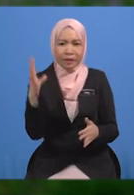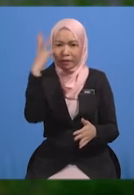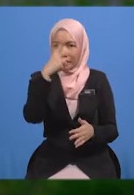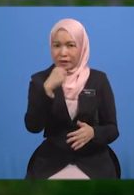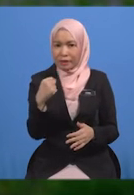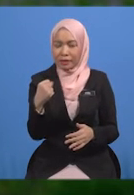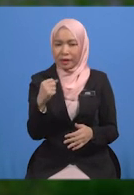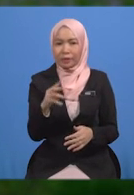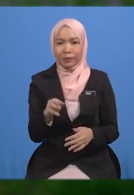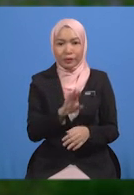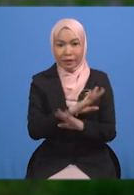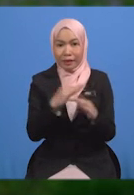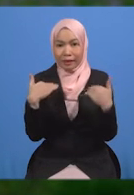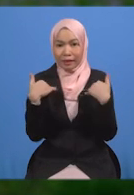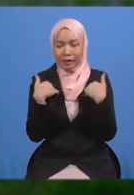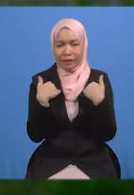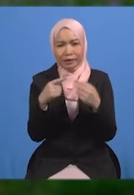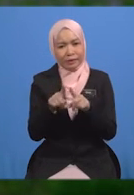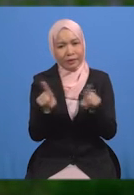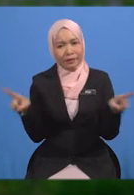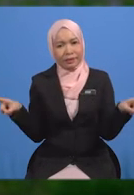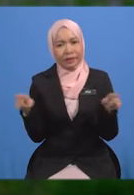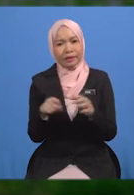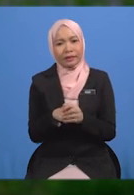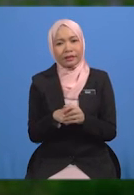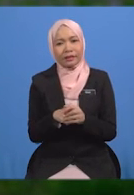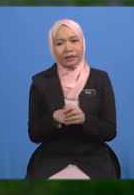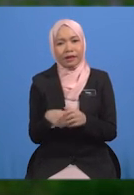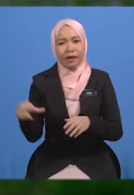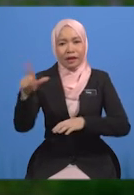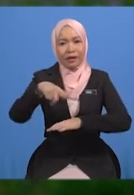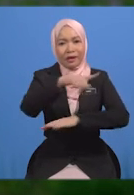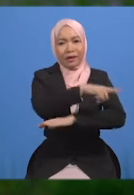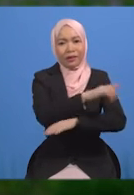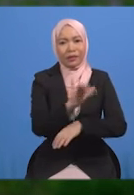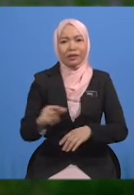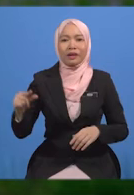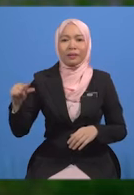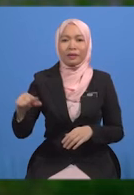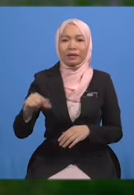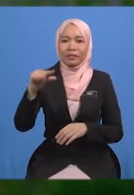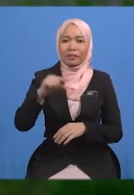Keindahanmu tiada tandingan. Air laut yang